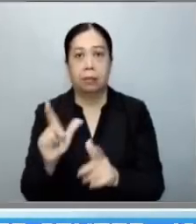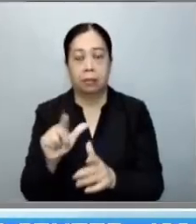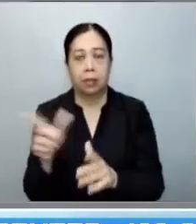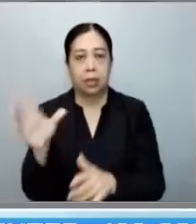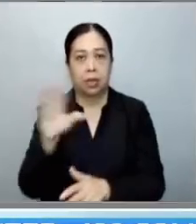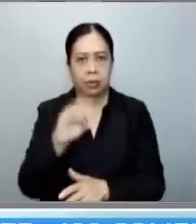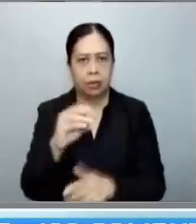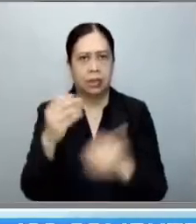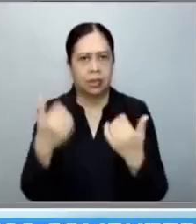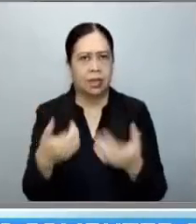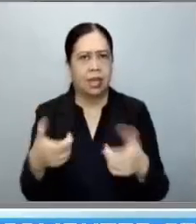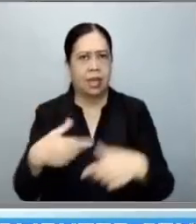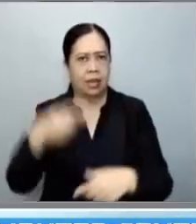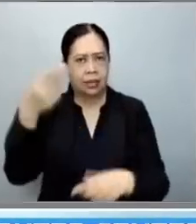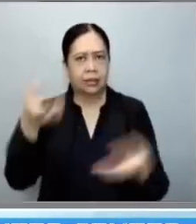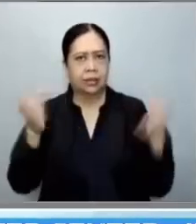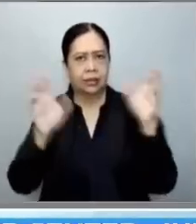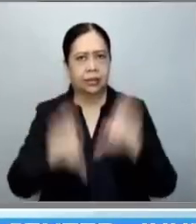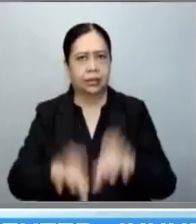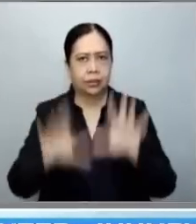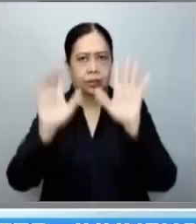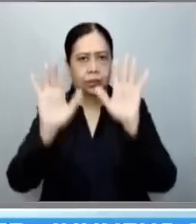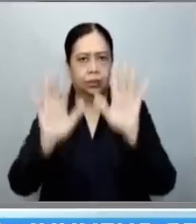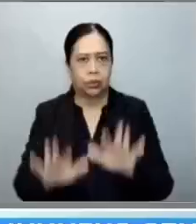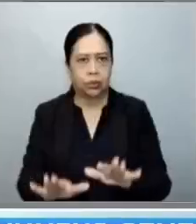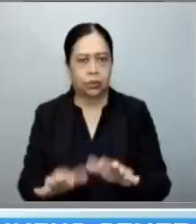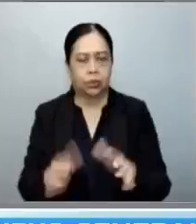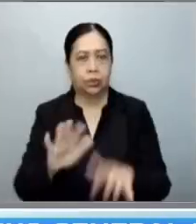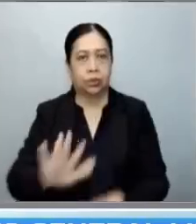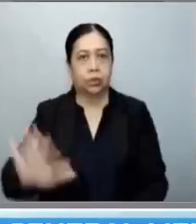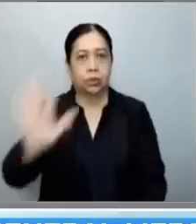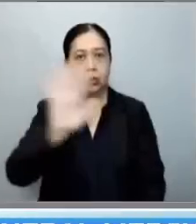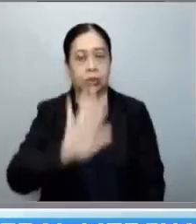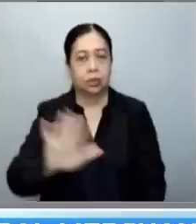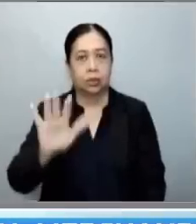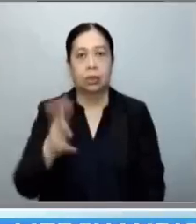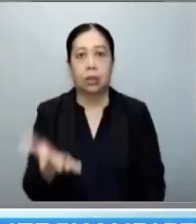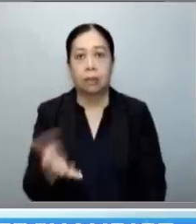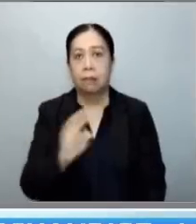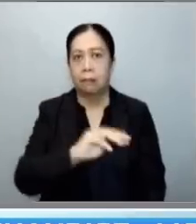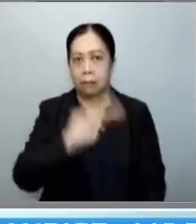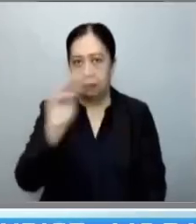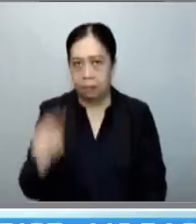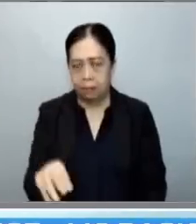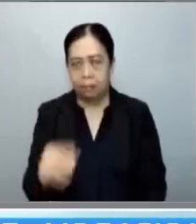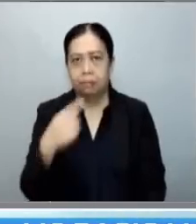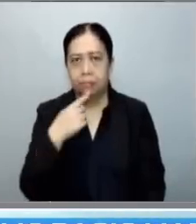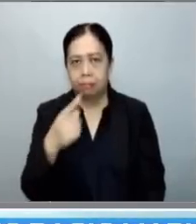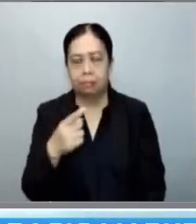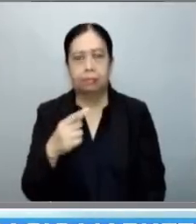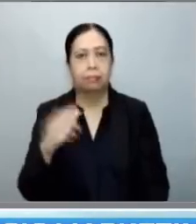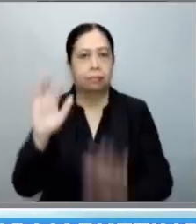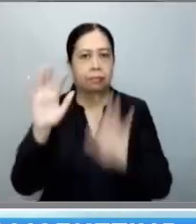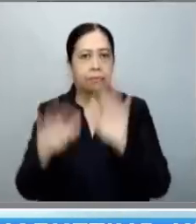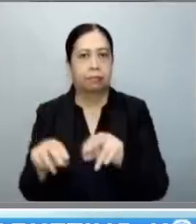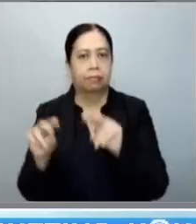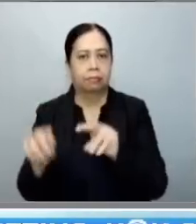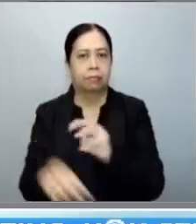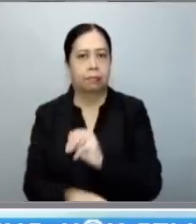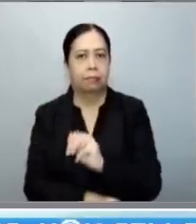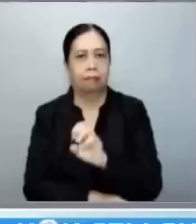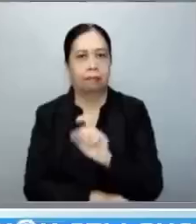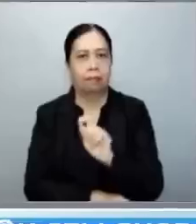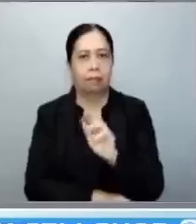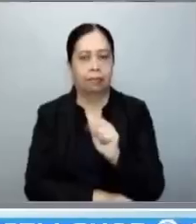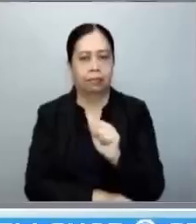ang tsansa ng ulan. Dito nga yan, mga kapuso, ano, sa Metro Manila. Base yan sa rainfall forecast ng Metro Weather.